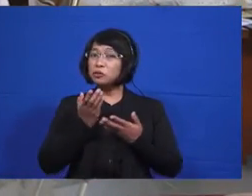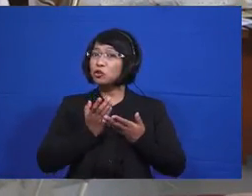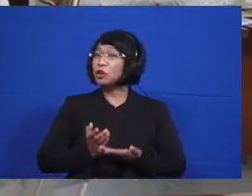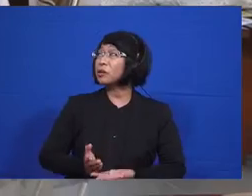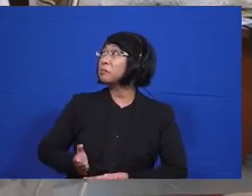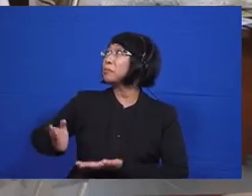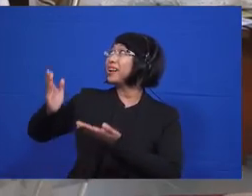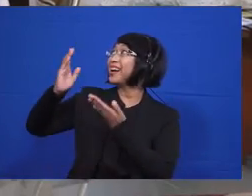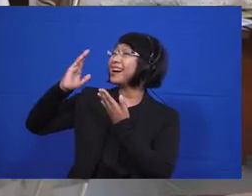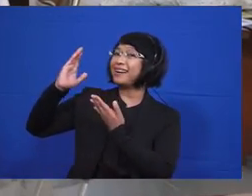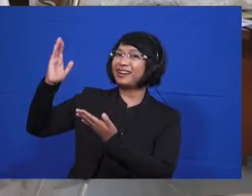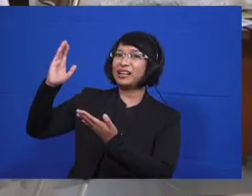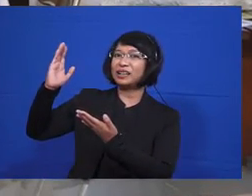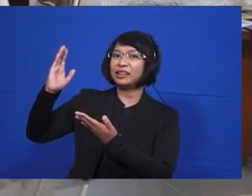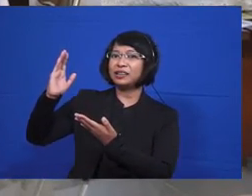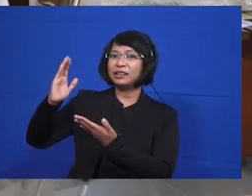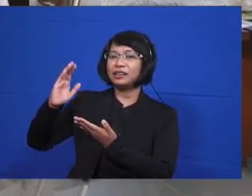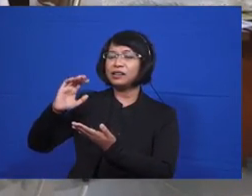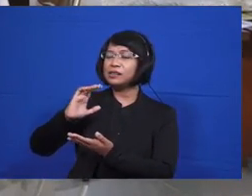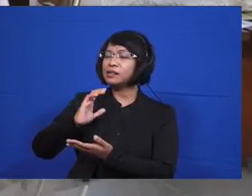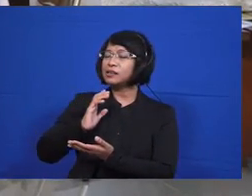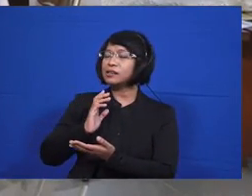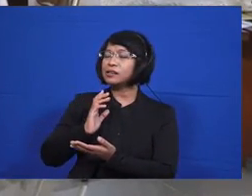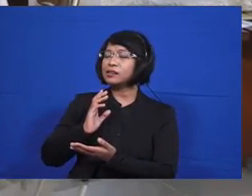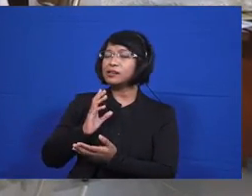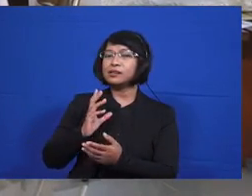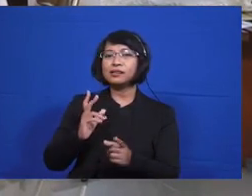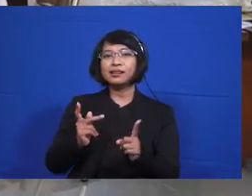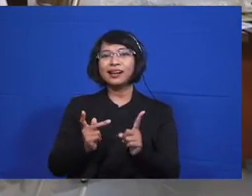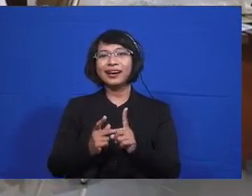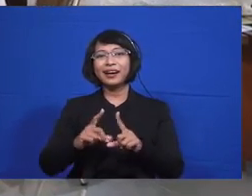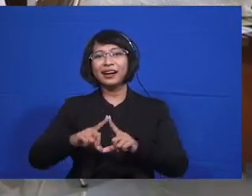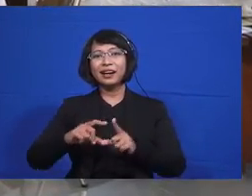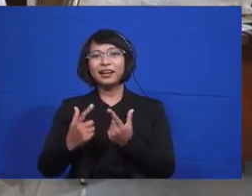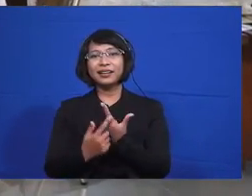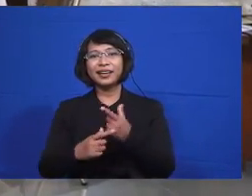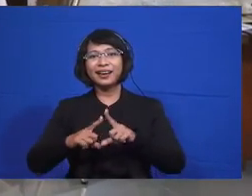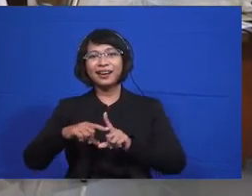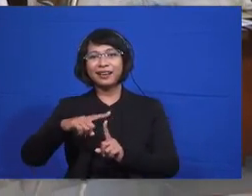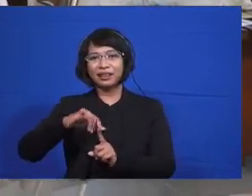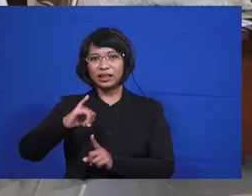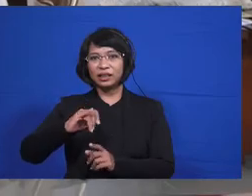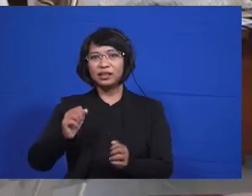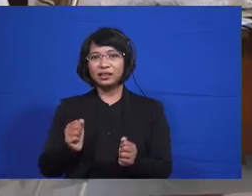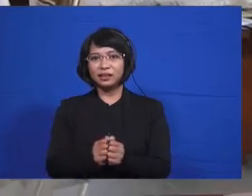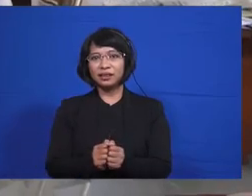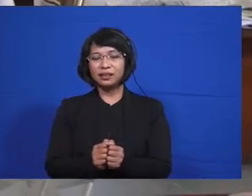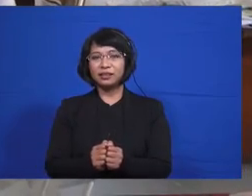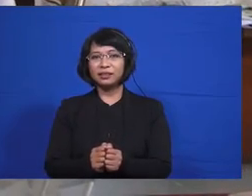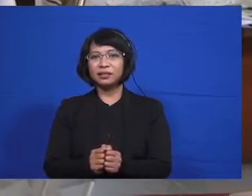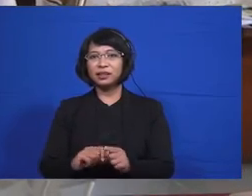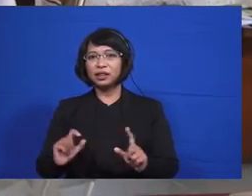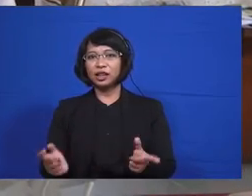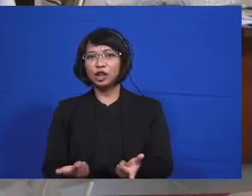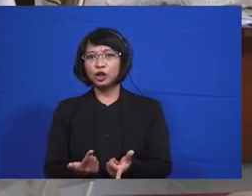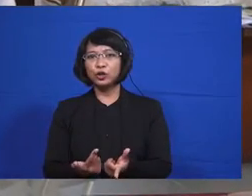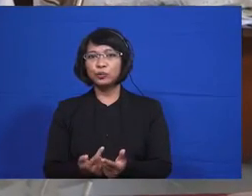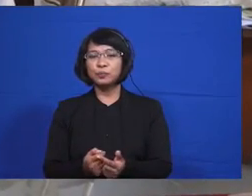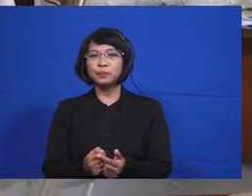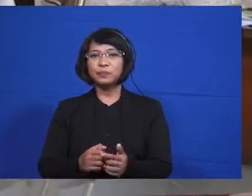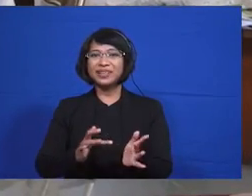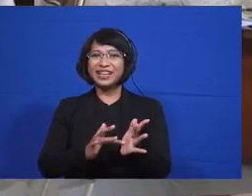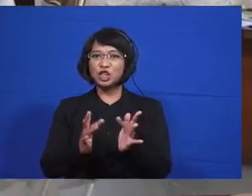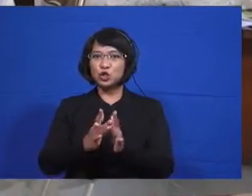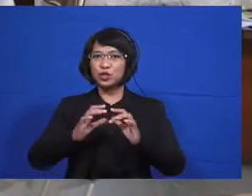Allah. Hayatilah apa yang kau perbuat, selaraskanlah hidupmu dengan misteri salib Tuhan kita, Yesus